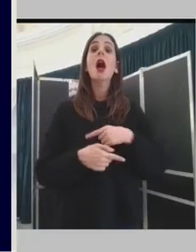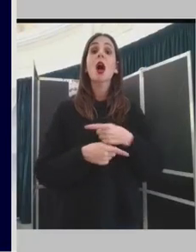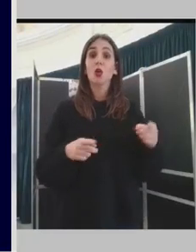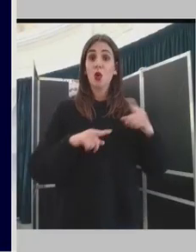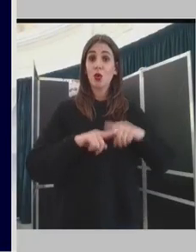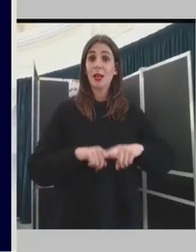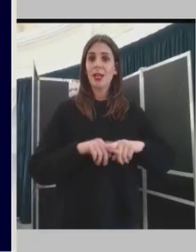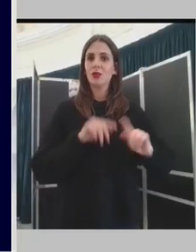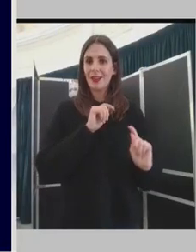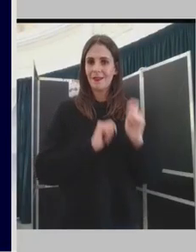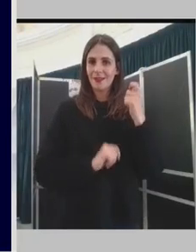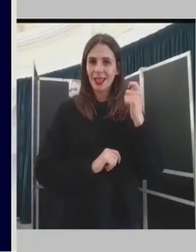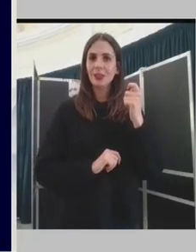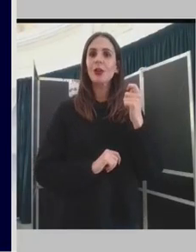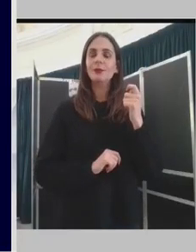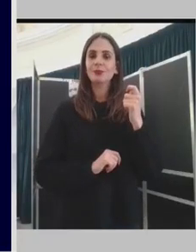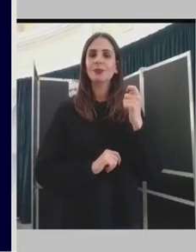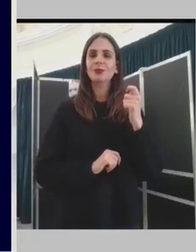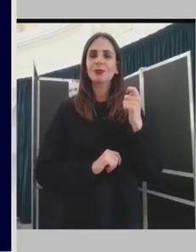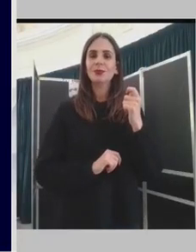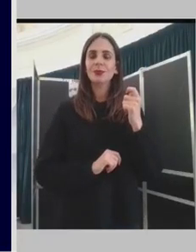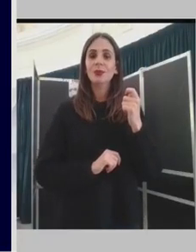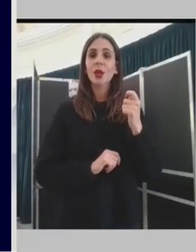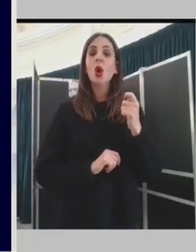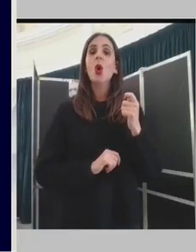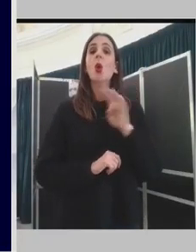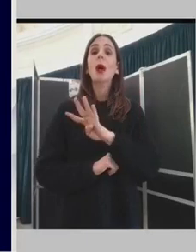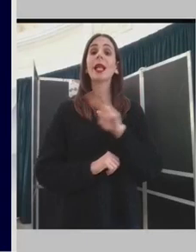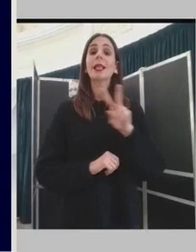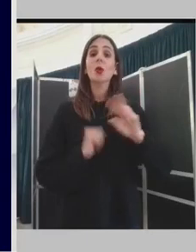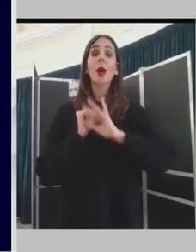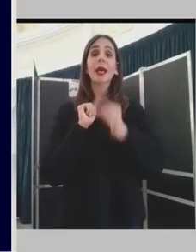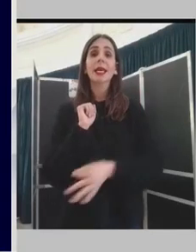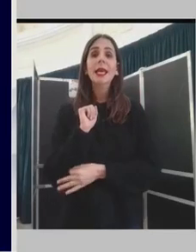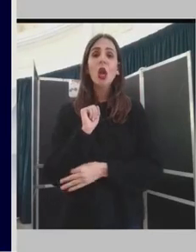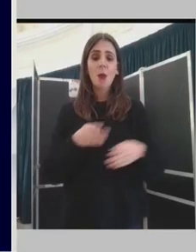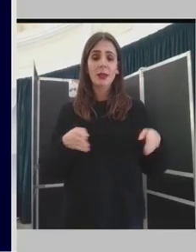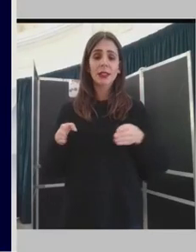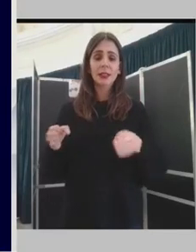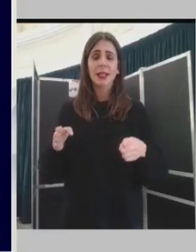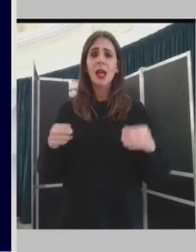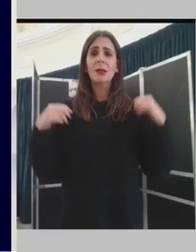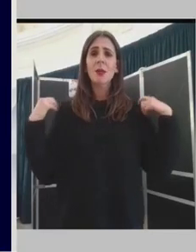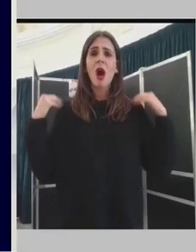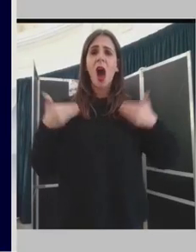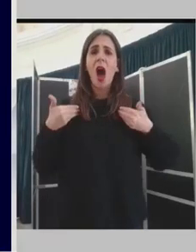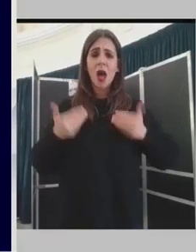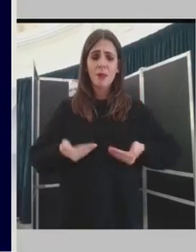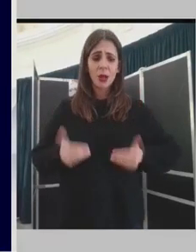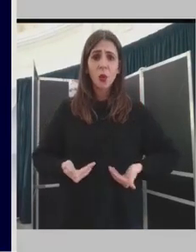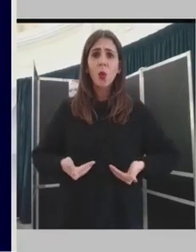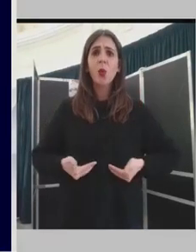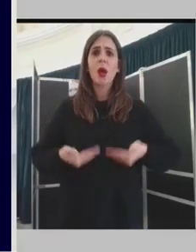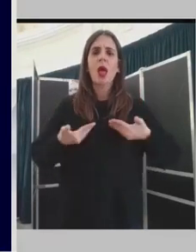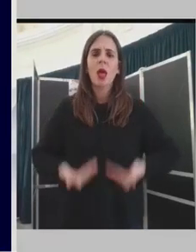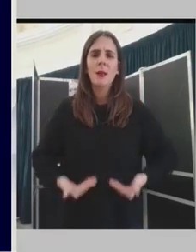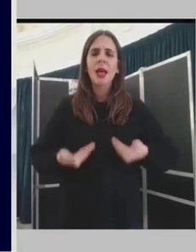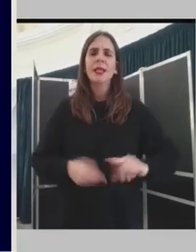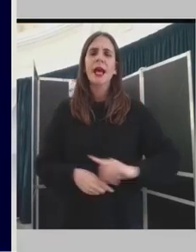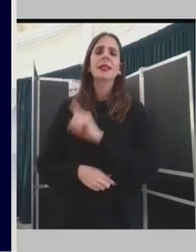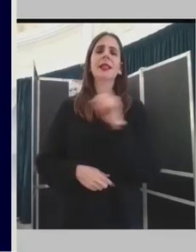e in 42, fece 42 chilometri con un'armatura pesantissima, arrivò fino ad Atene per